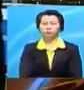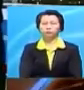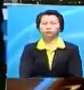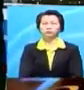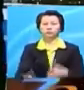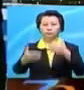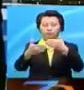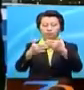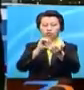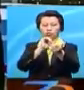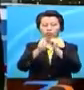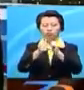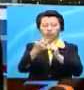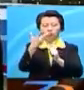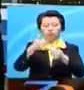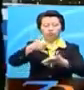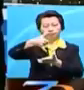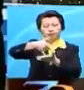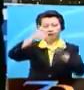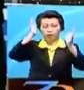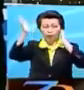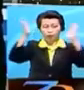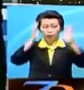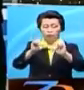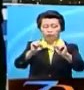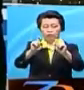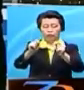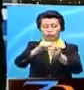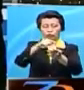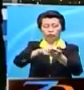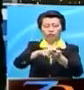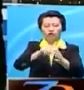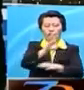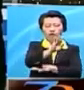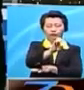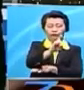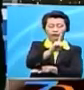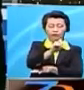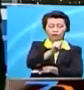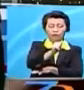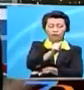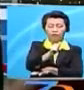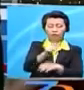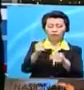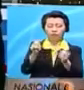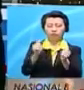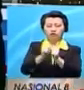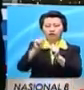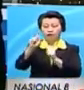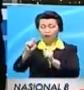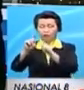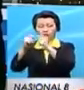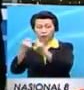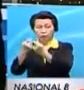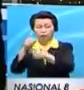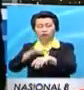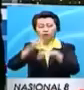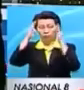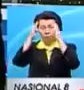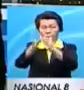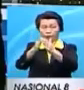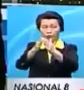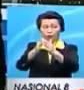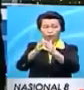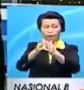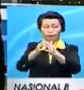Dan menjelang suku akhir kedua Piala Malaysia Sabtu ini, antara Felda United yang menentang T-Team di Jengke Pahang,